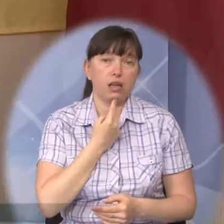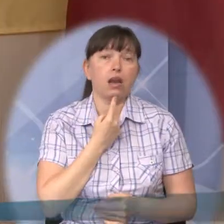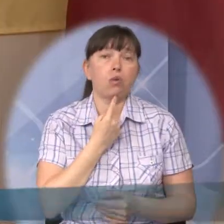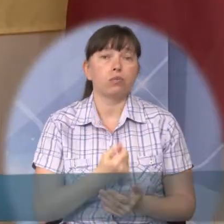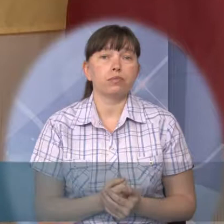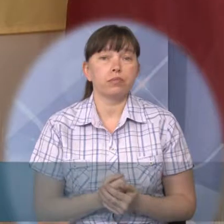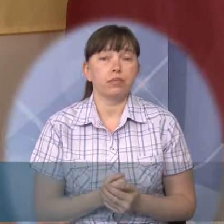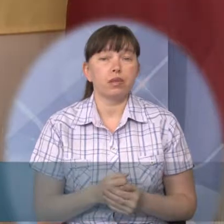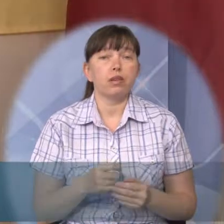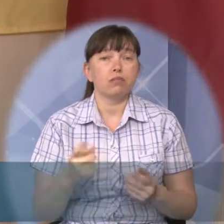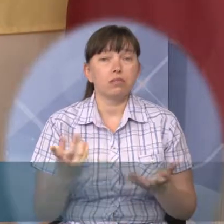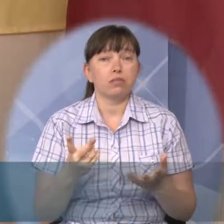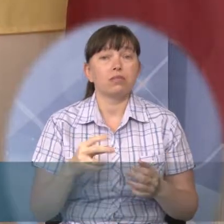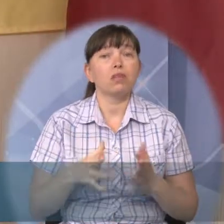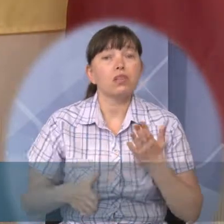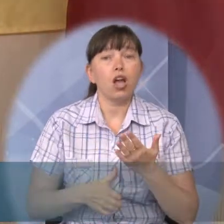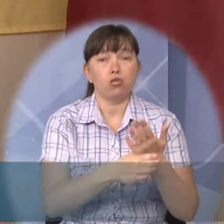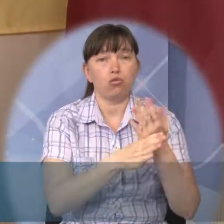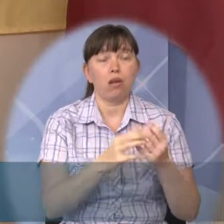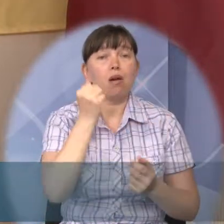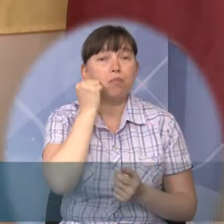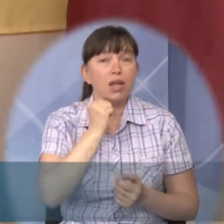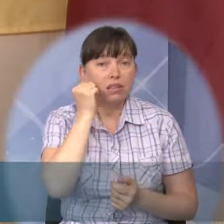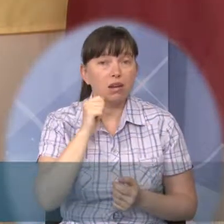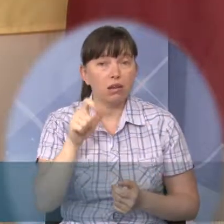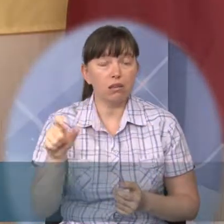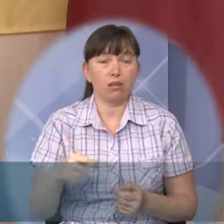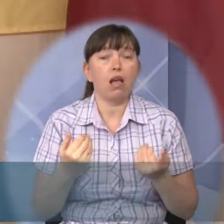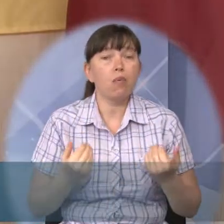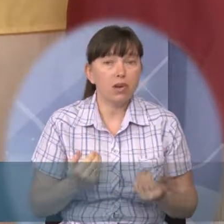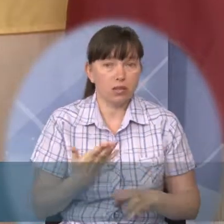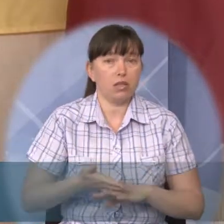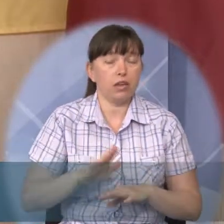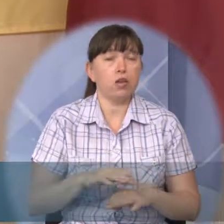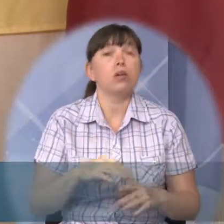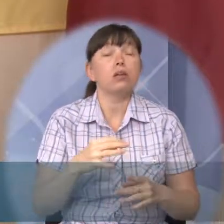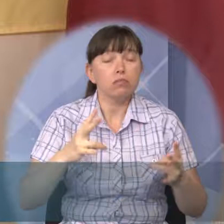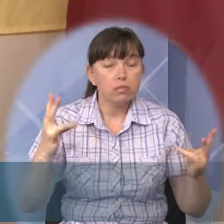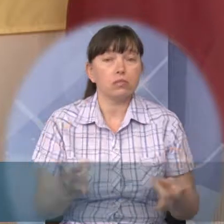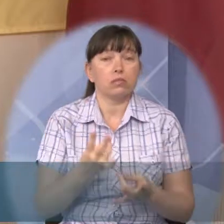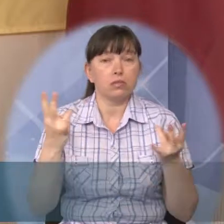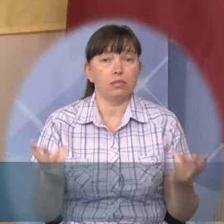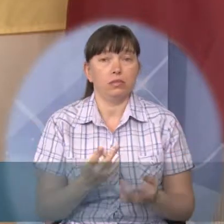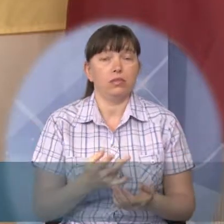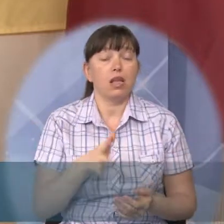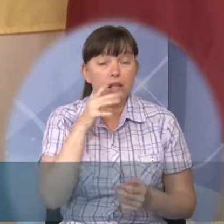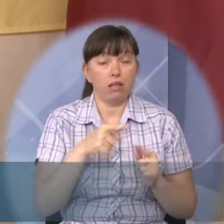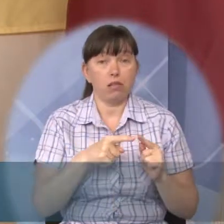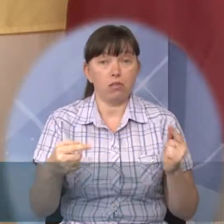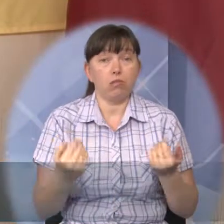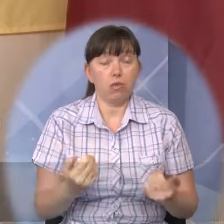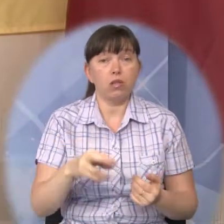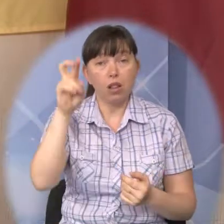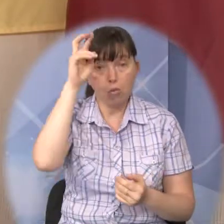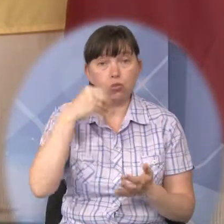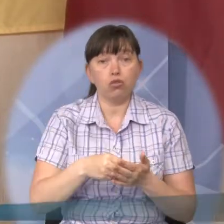Cererea de a ajuta bătrânii este în prezent și în permanent este. Că în timpul